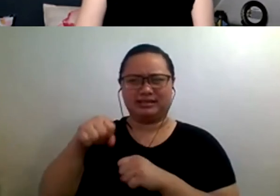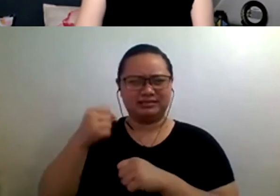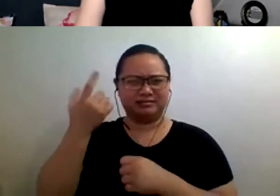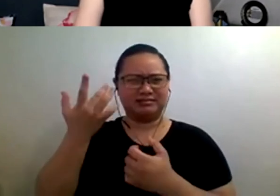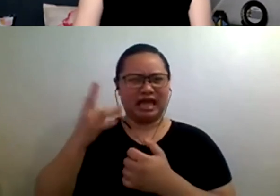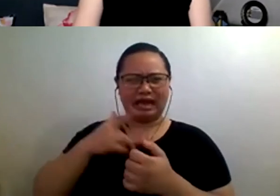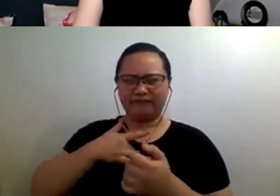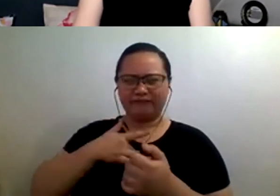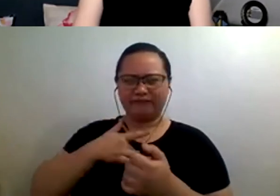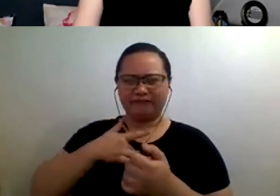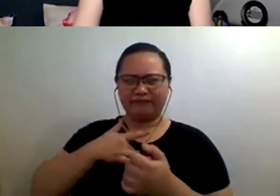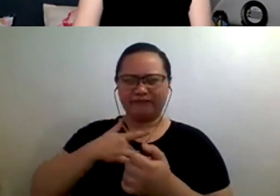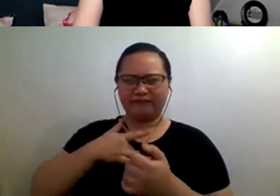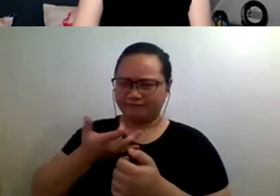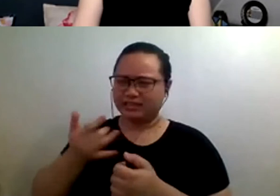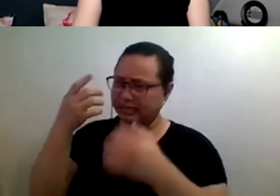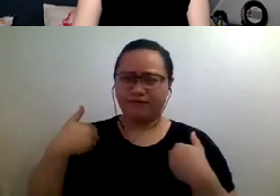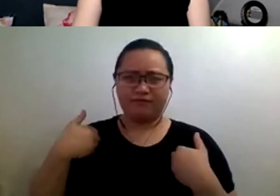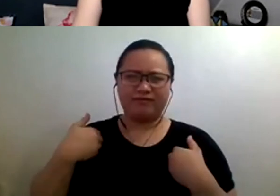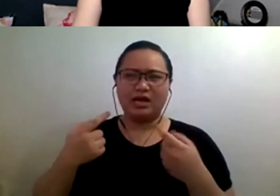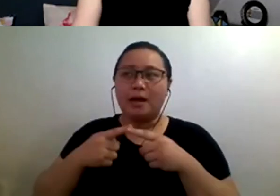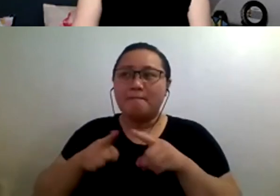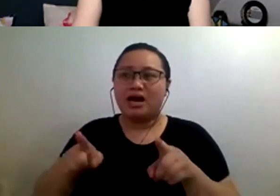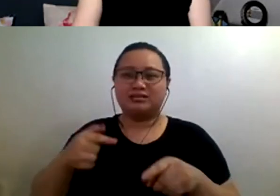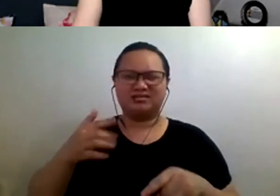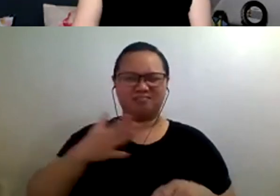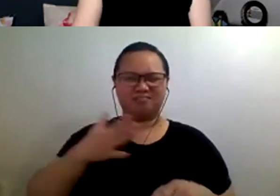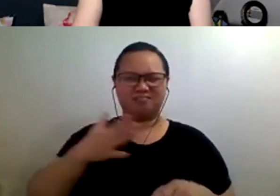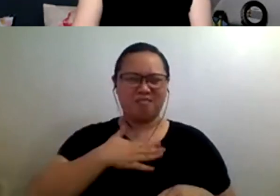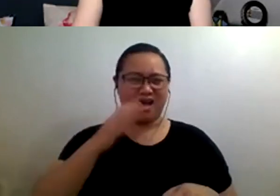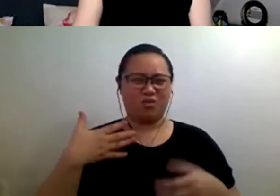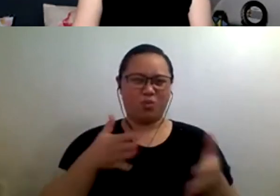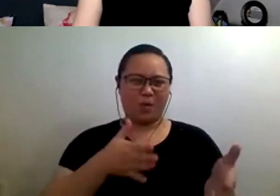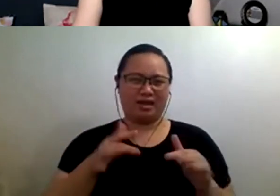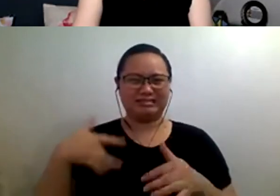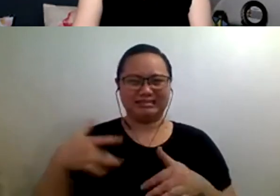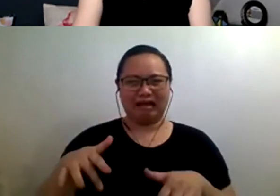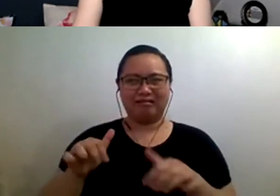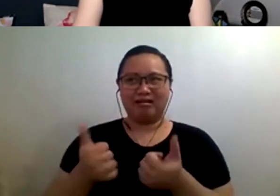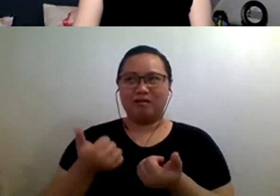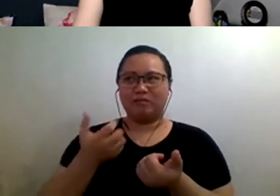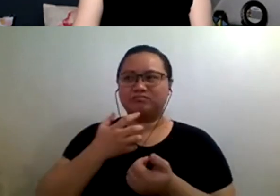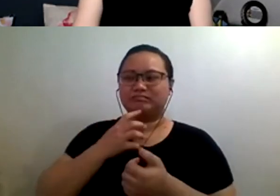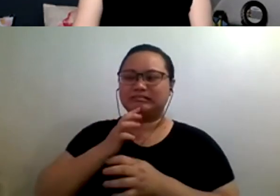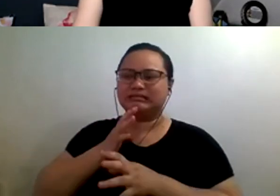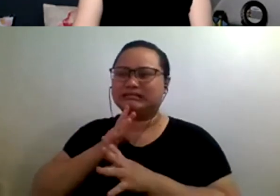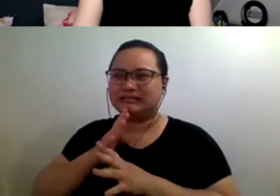yung nararamdaman nila, pero kung natin dinideliver both through actions and